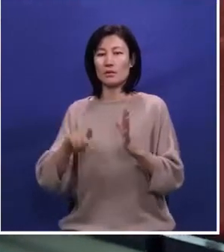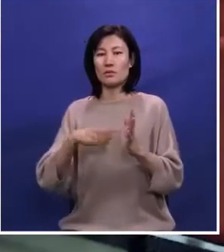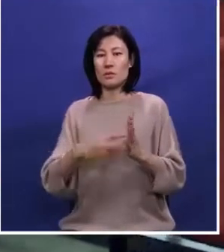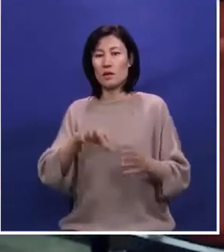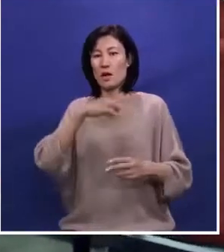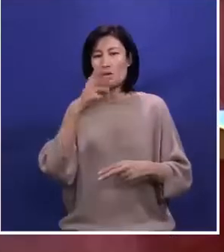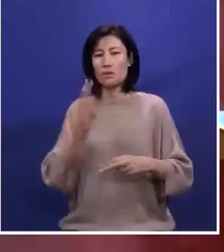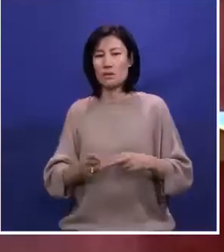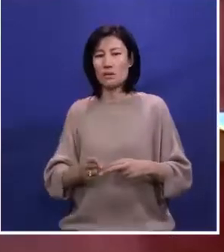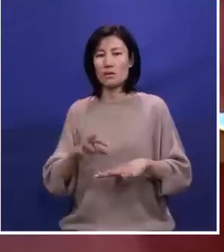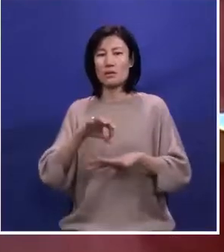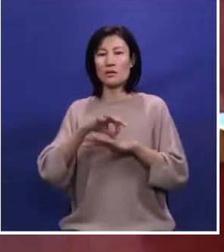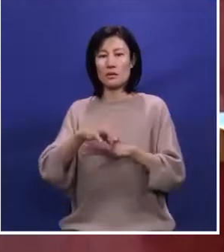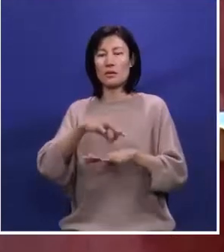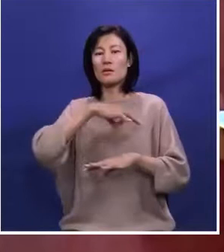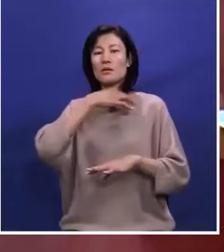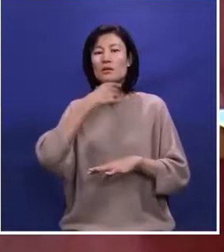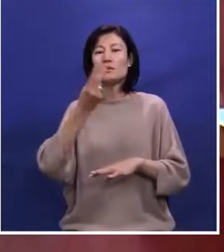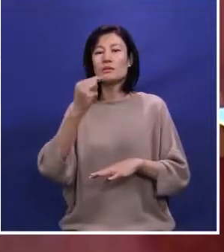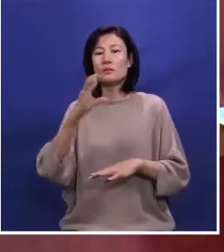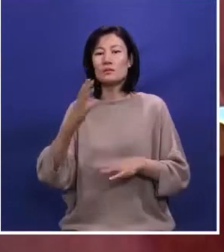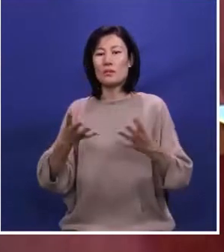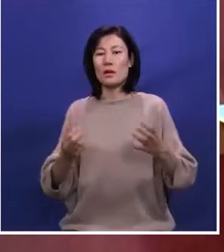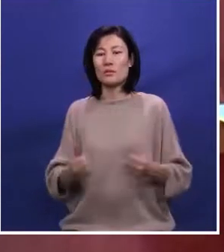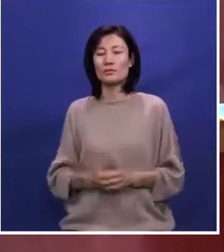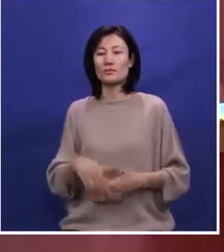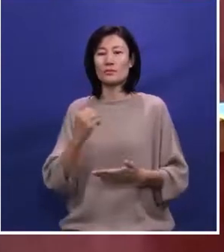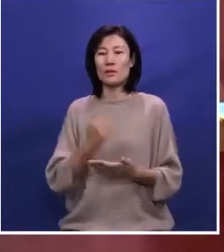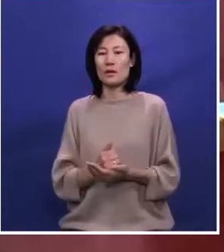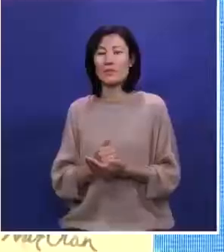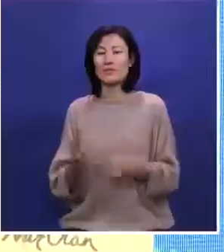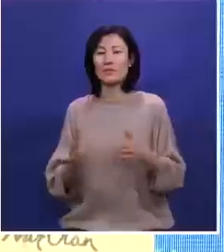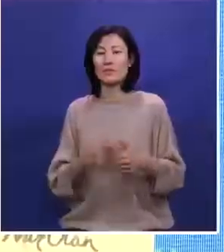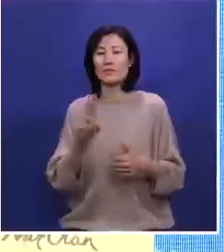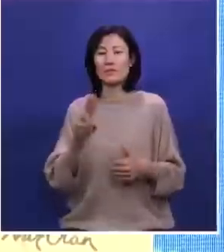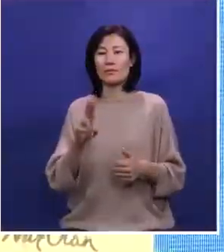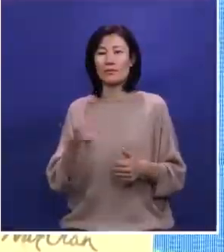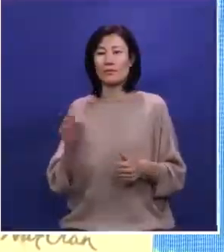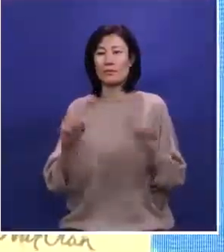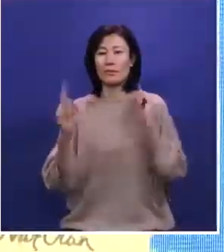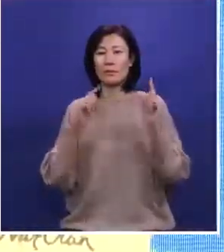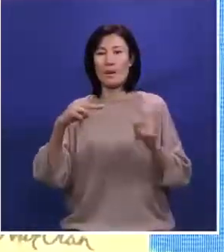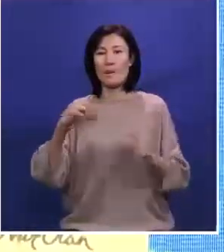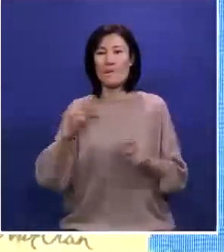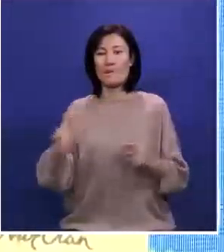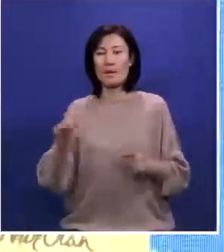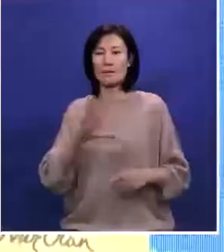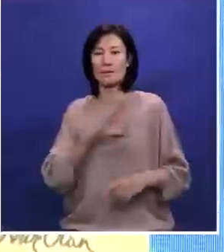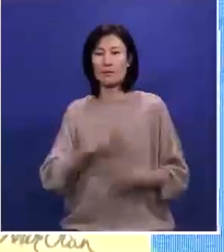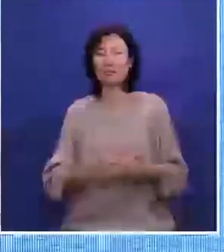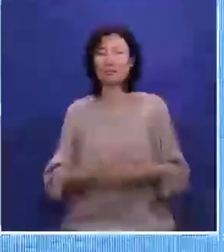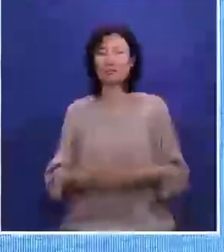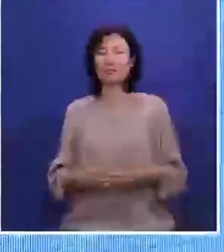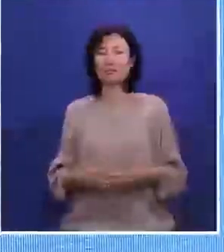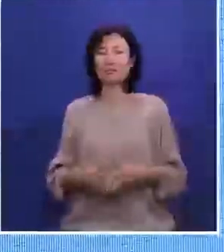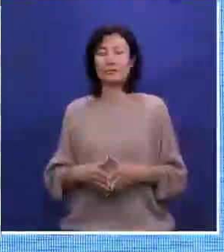қорытындылары бойынша кандидаттар үшін дауыс беру, партиялық тізімді бекіту және аталған конференцияға партия қызметкерлері, саяси